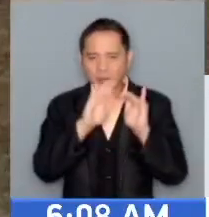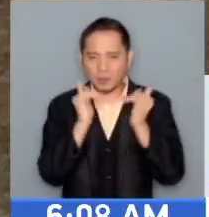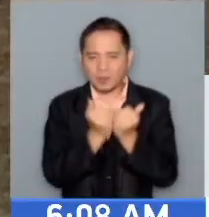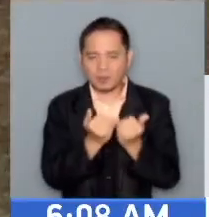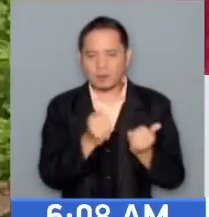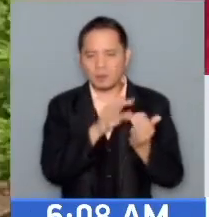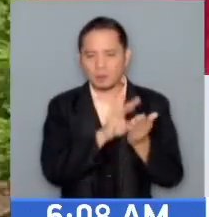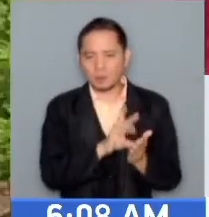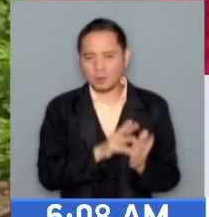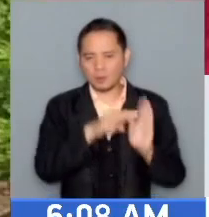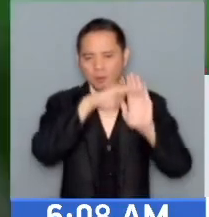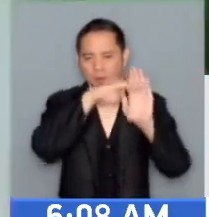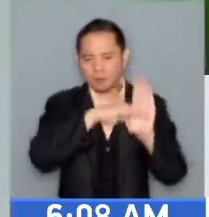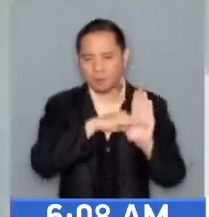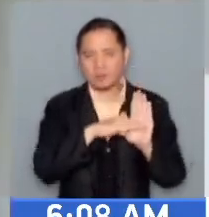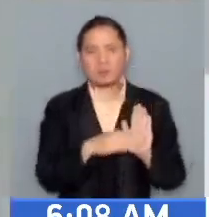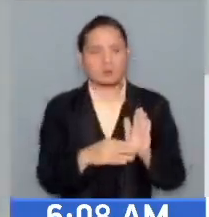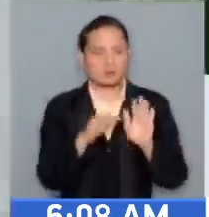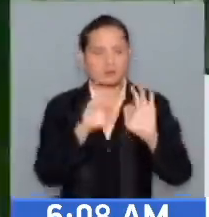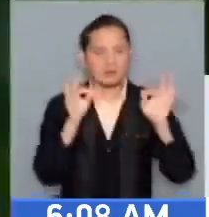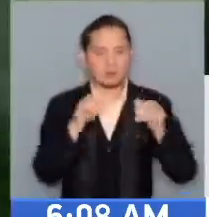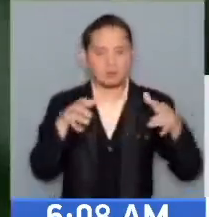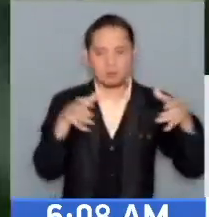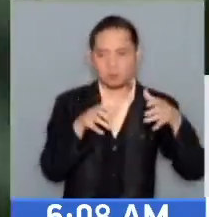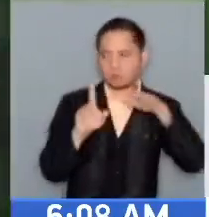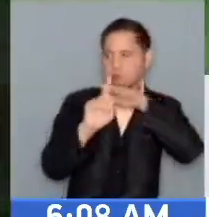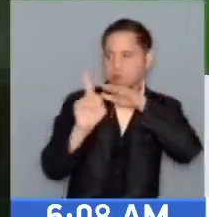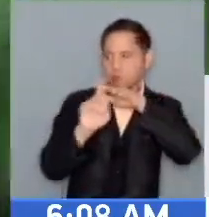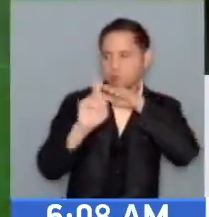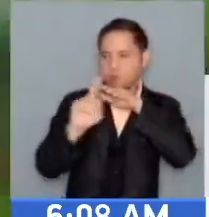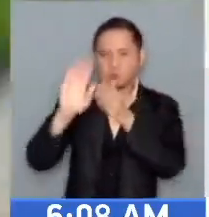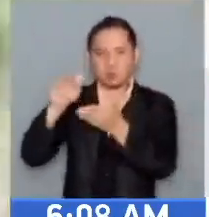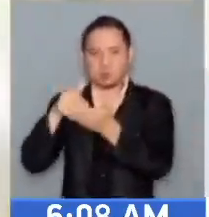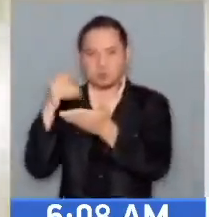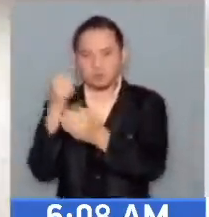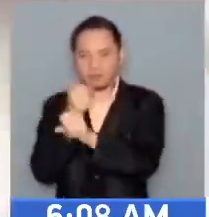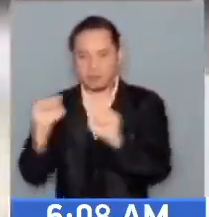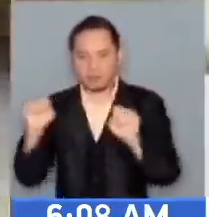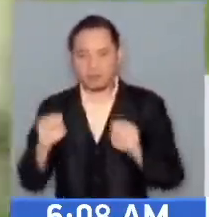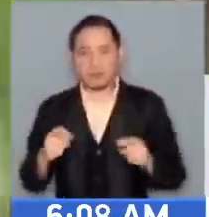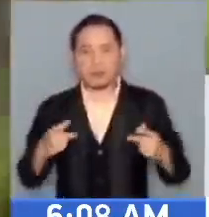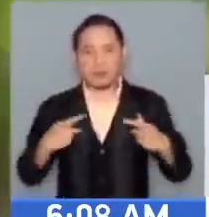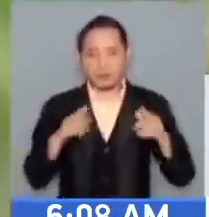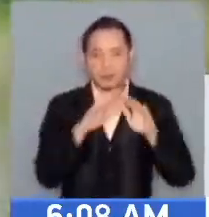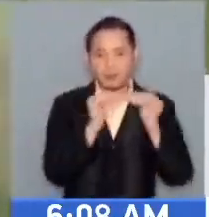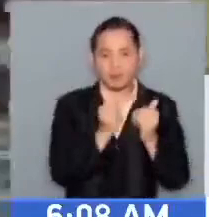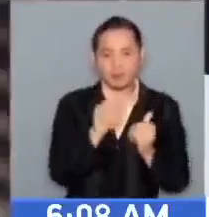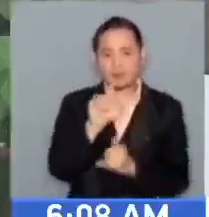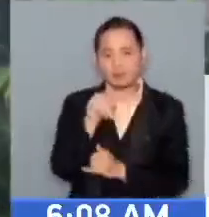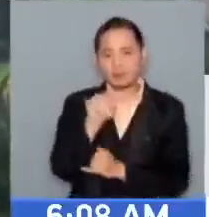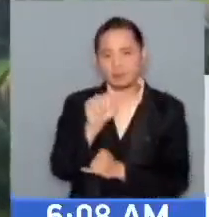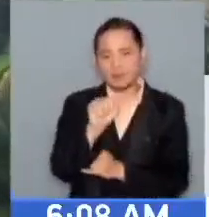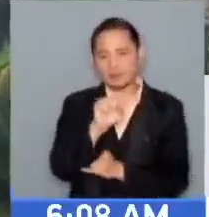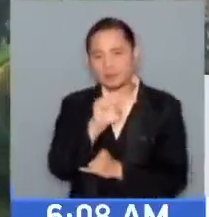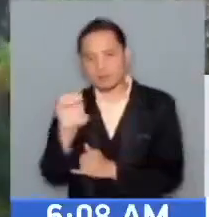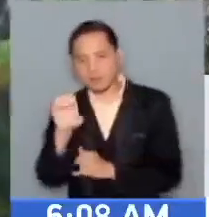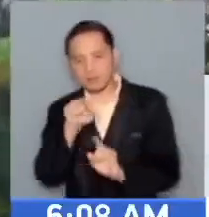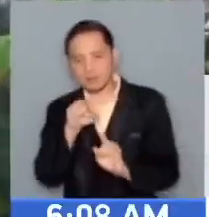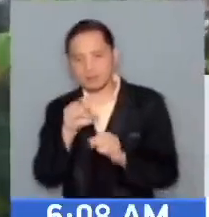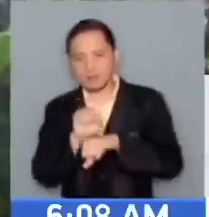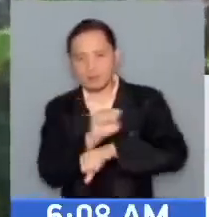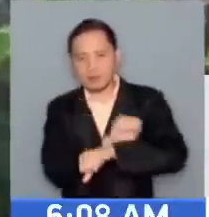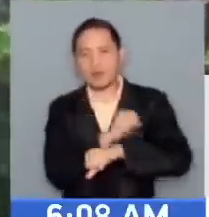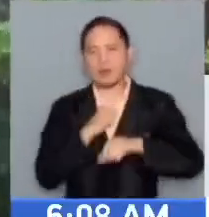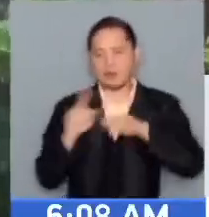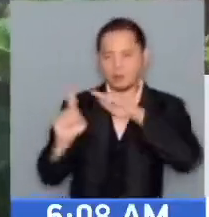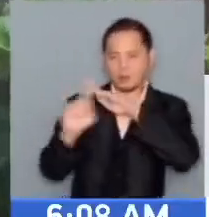na sa evacuation center. May mga inilikas din pamilya mula sa ilang barangay sa Hipapad, Eastern Samar. Binahari ng ilang mababang